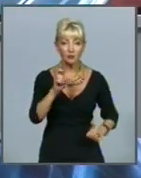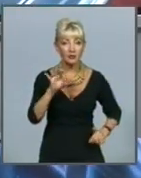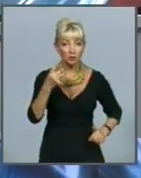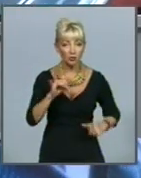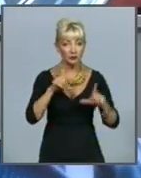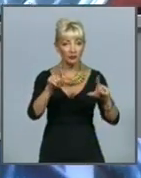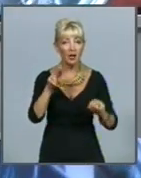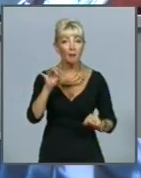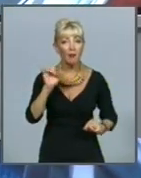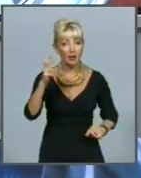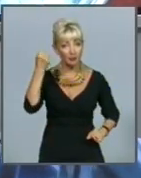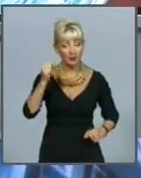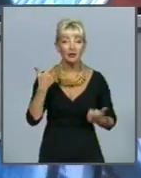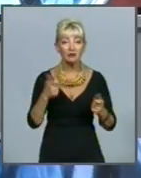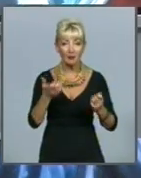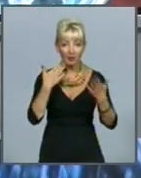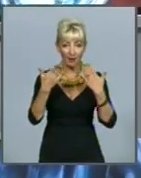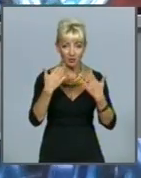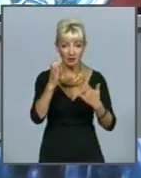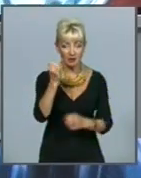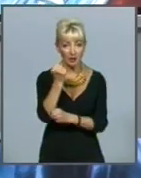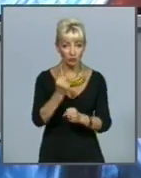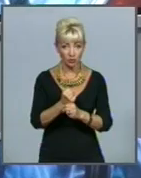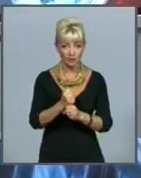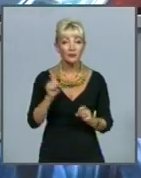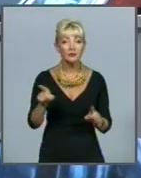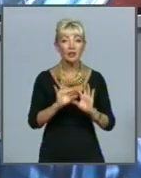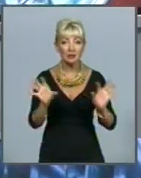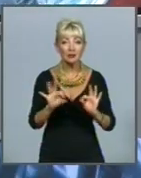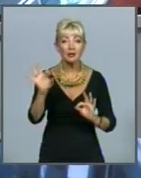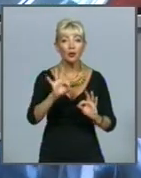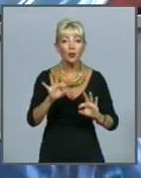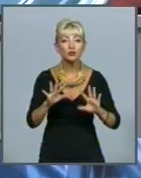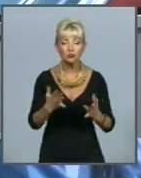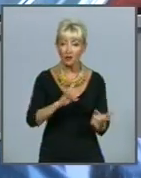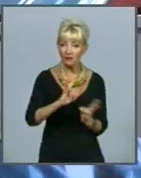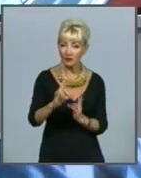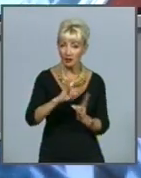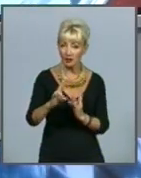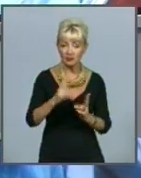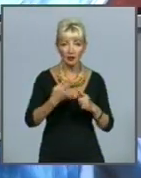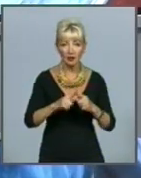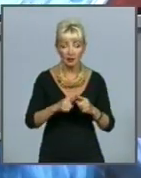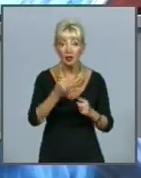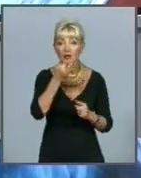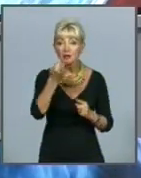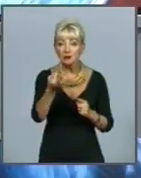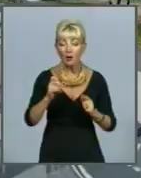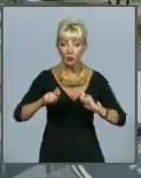де поспілкувався з комунальниками. Ті розповіли йому про випадки вандалізму. Масштаби оцініть самі, переглянувши наступний